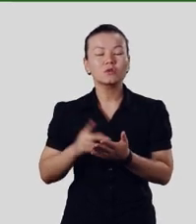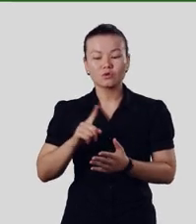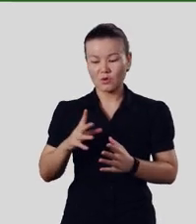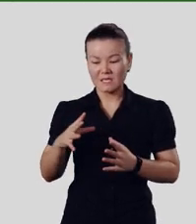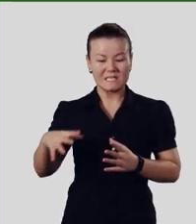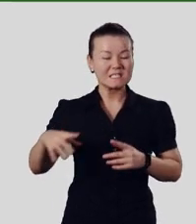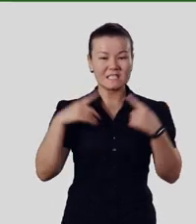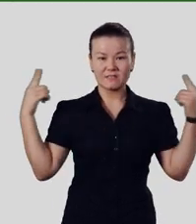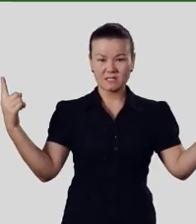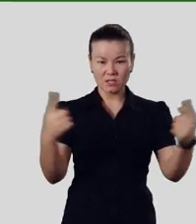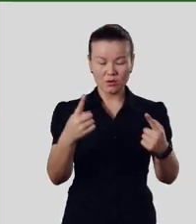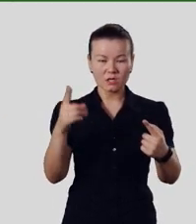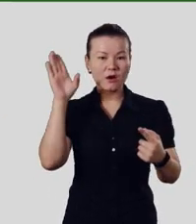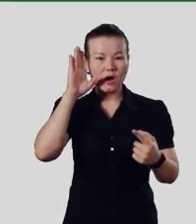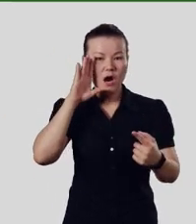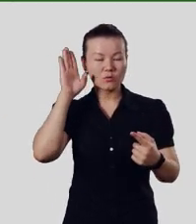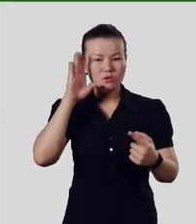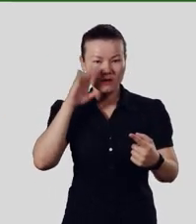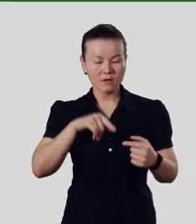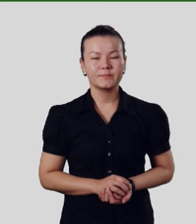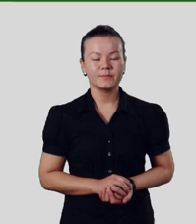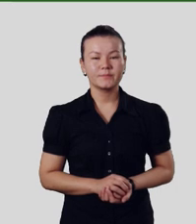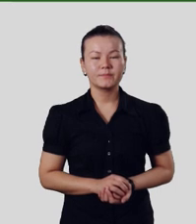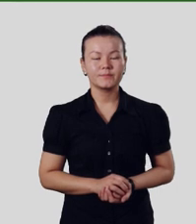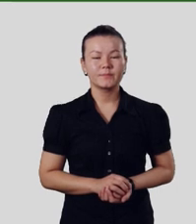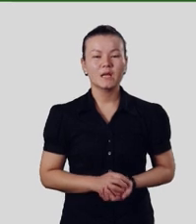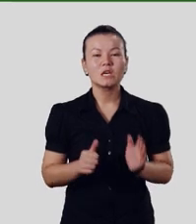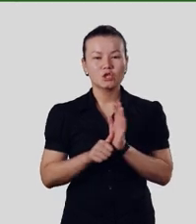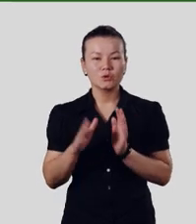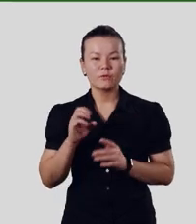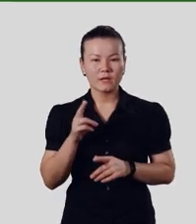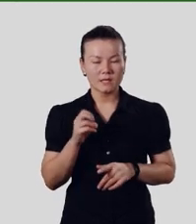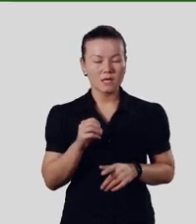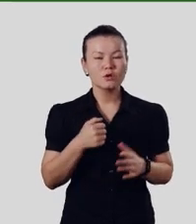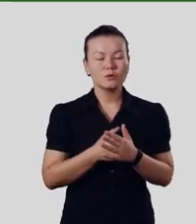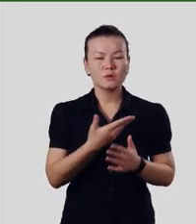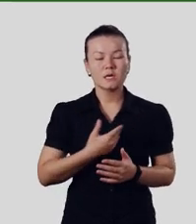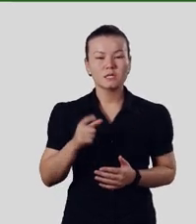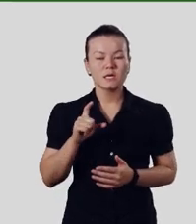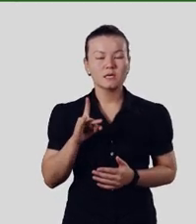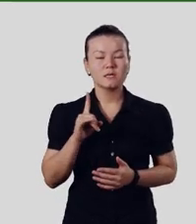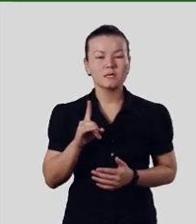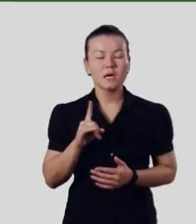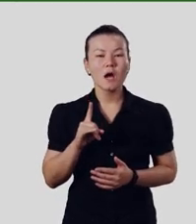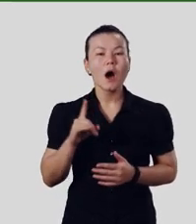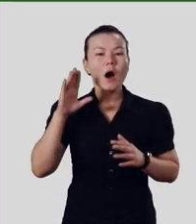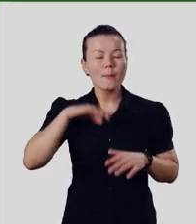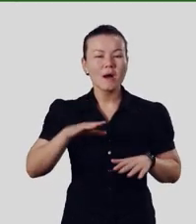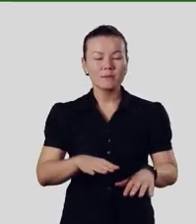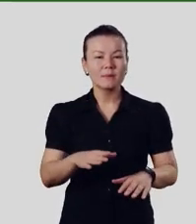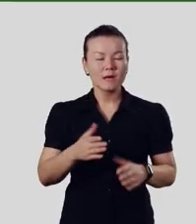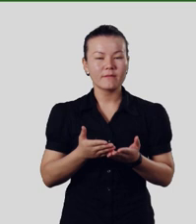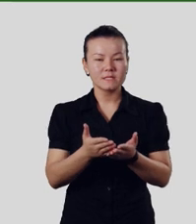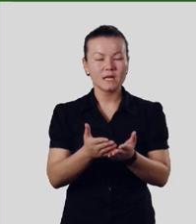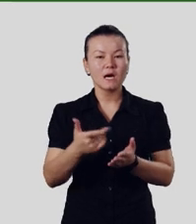сторон окружена водой. В 6 веке до нашей эры мореплаватель